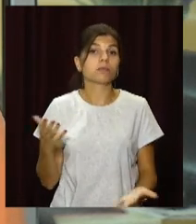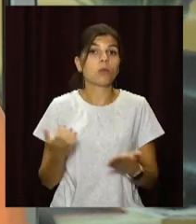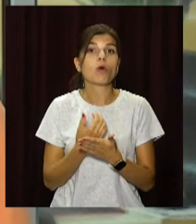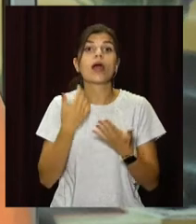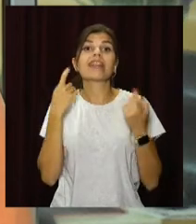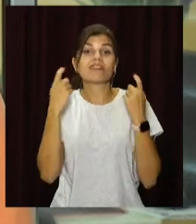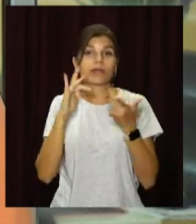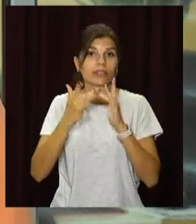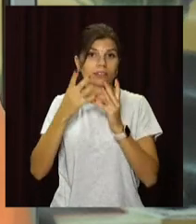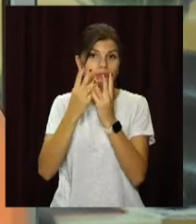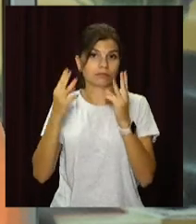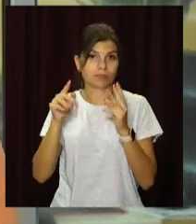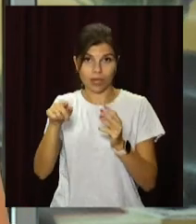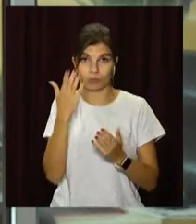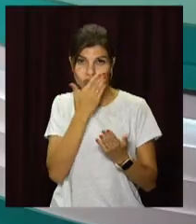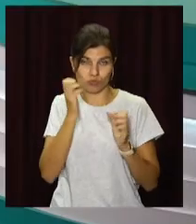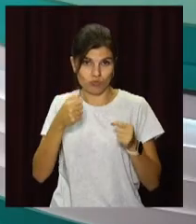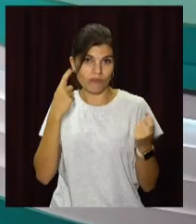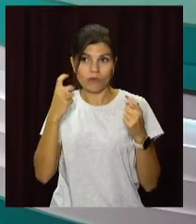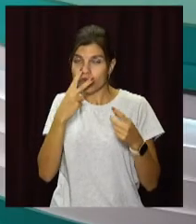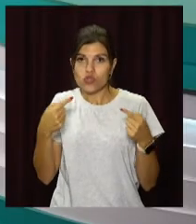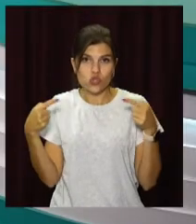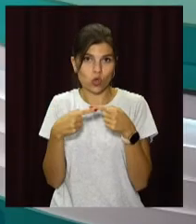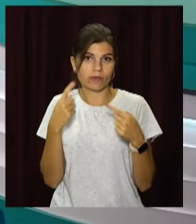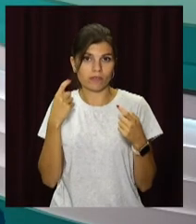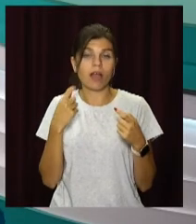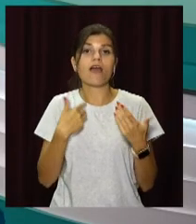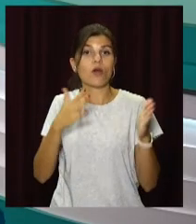сайті opentv.media. А я з вами